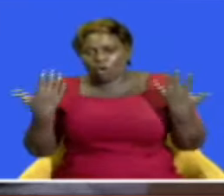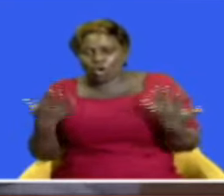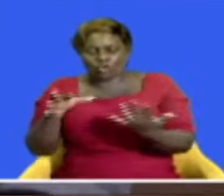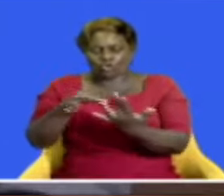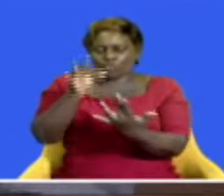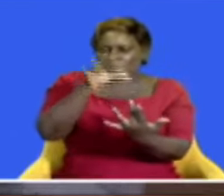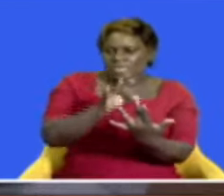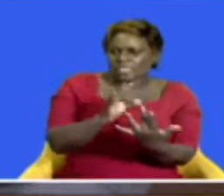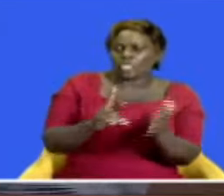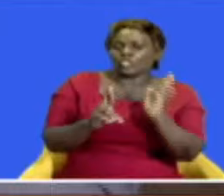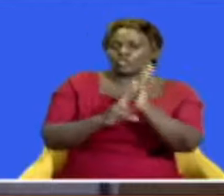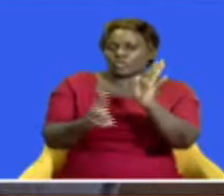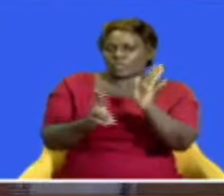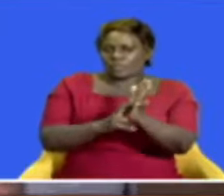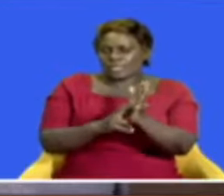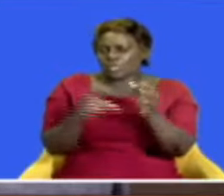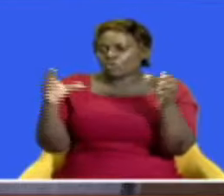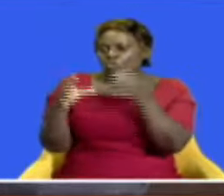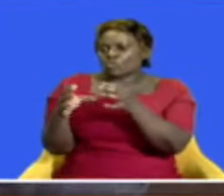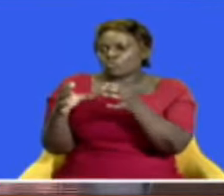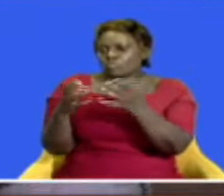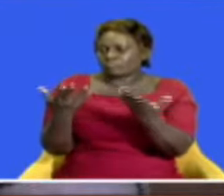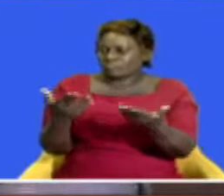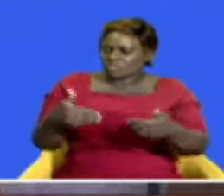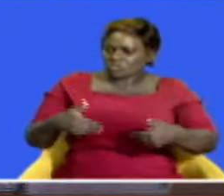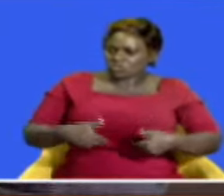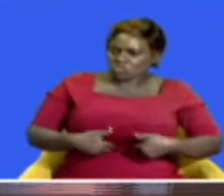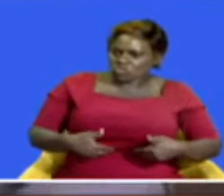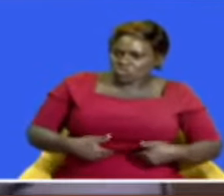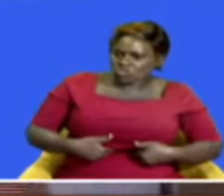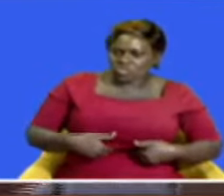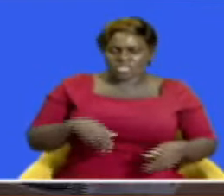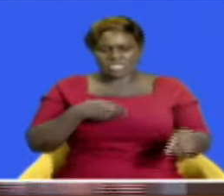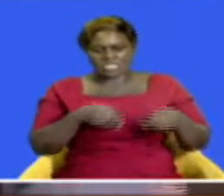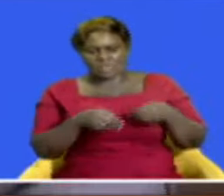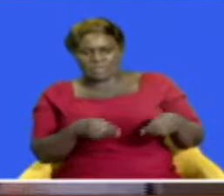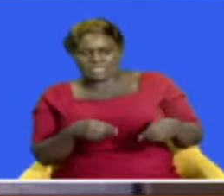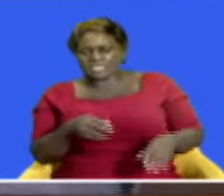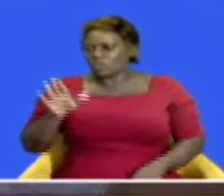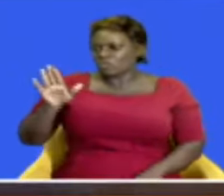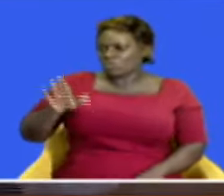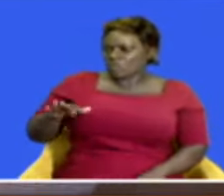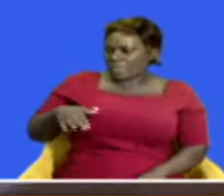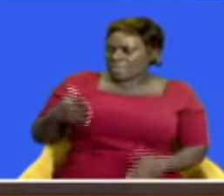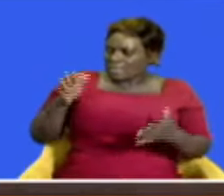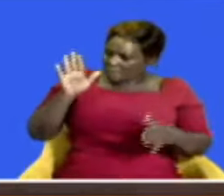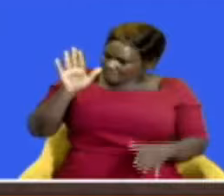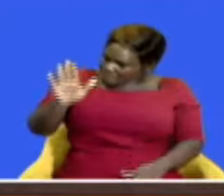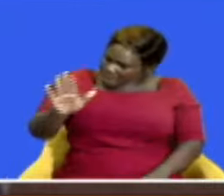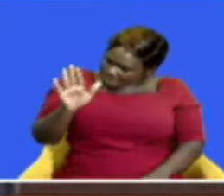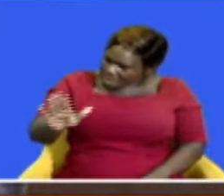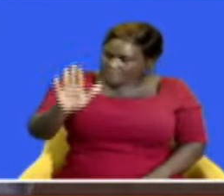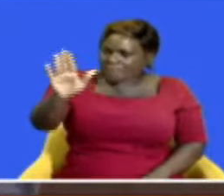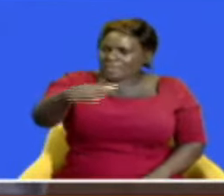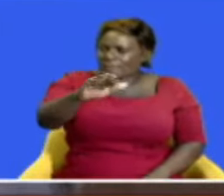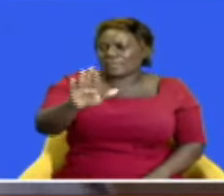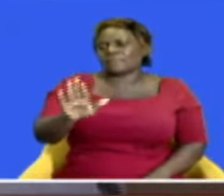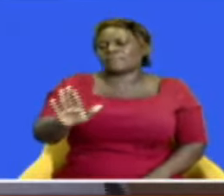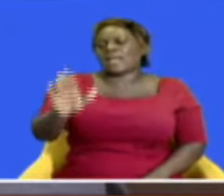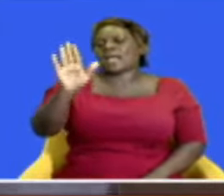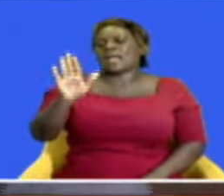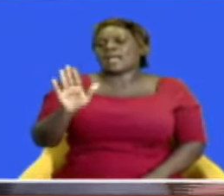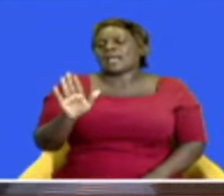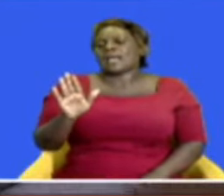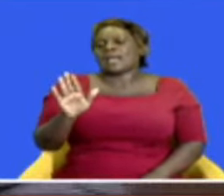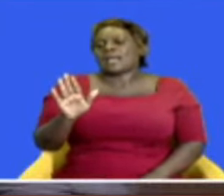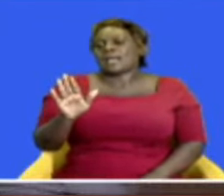kanominatiwa kuwakilisha kitengo fulani, aidha vijana, walemavu, kina mama. Sasa wao wako pale, niseme kwamba